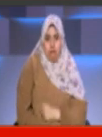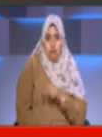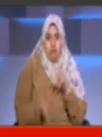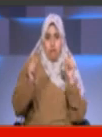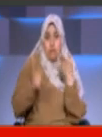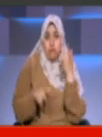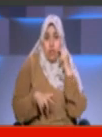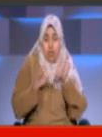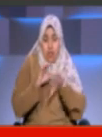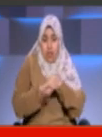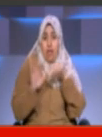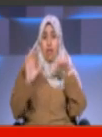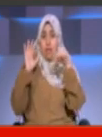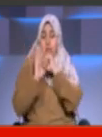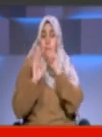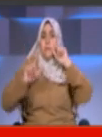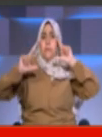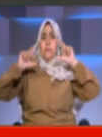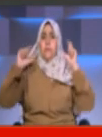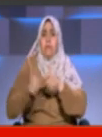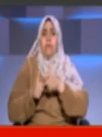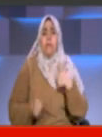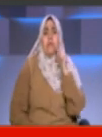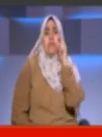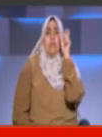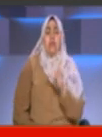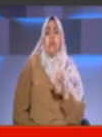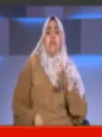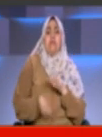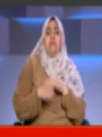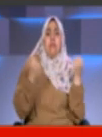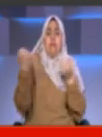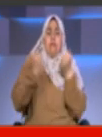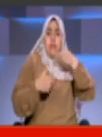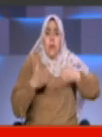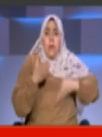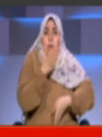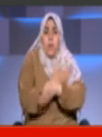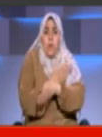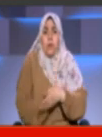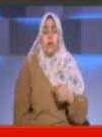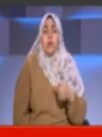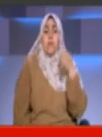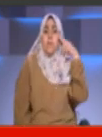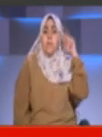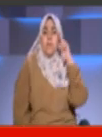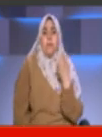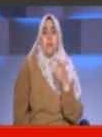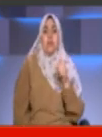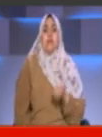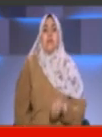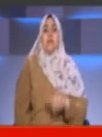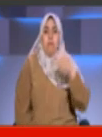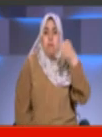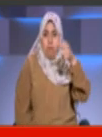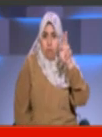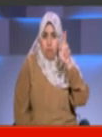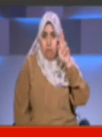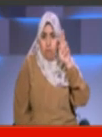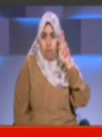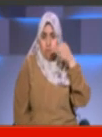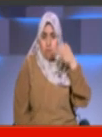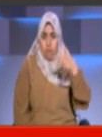هذا الإطار القانوني ضبط القائمين على هذا التحرك بالداخل، وهم كل من معتز